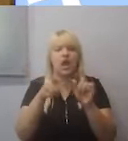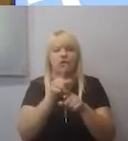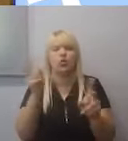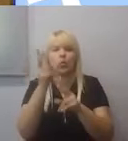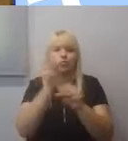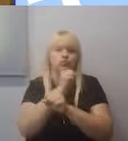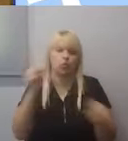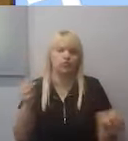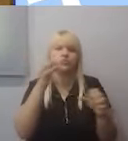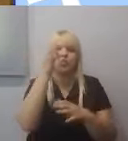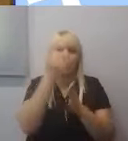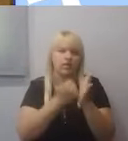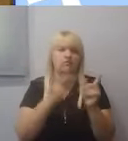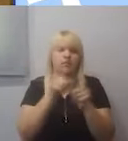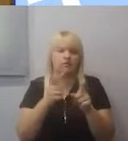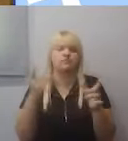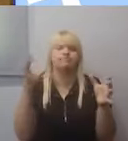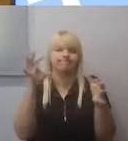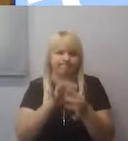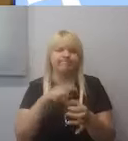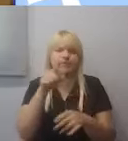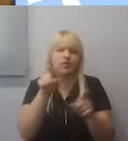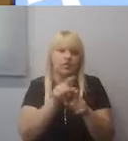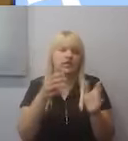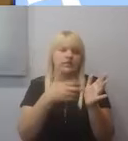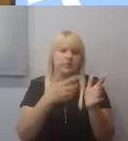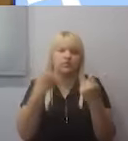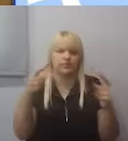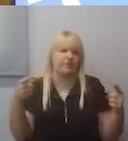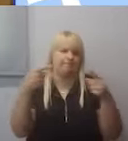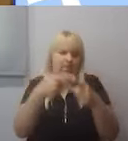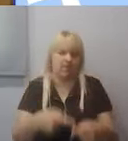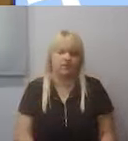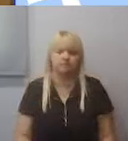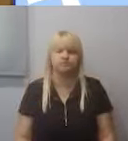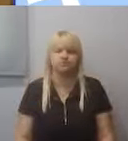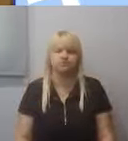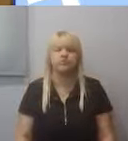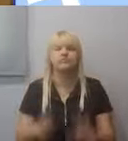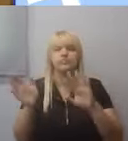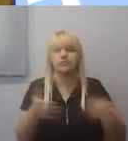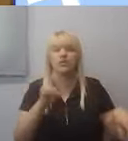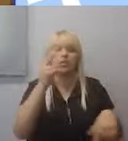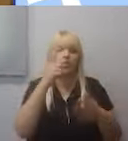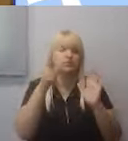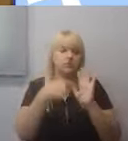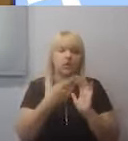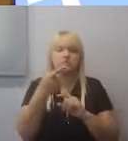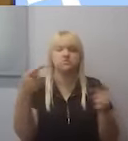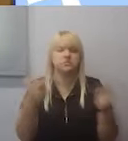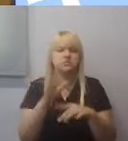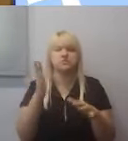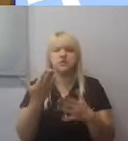jāiz izmanto nu citiem mērķiem tad otrs jautājums bija attiecībā uz to vai tiek izvērtēts arī